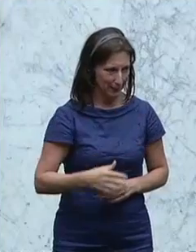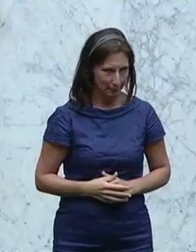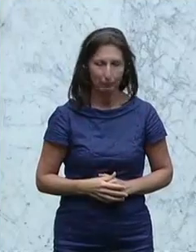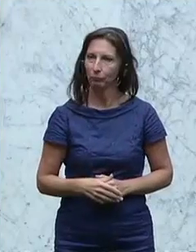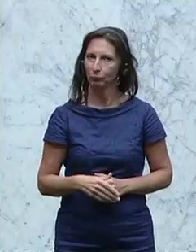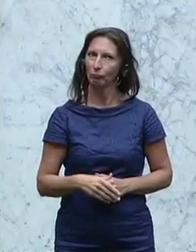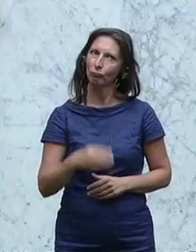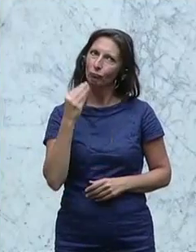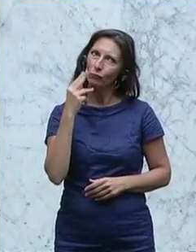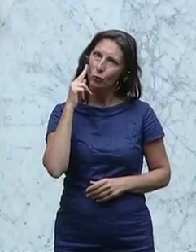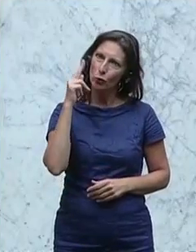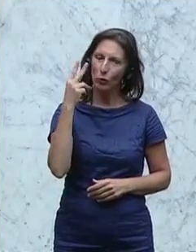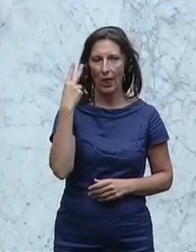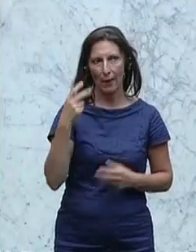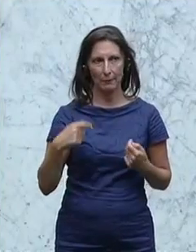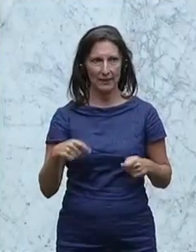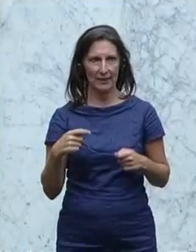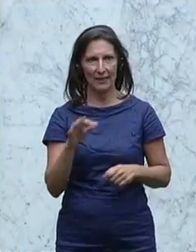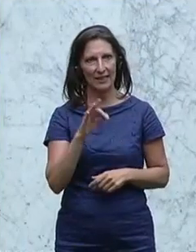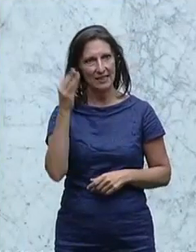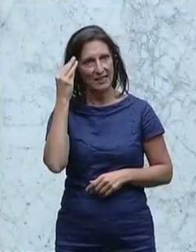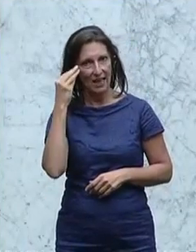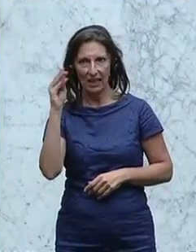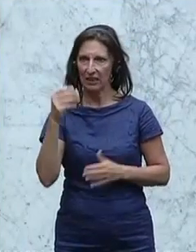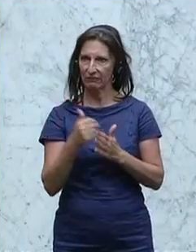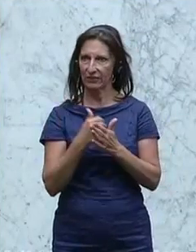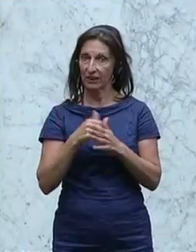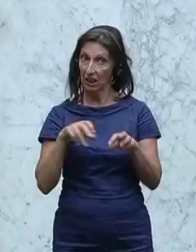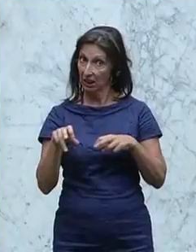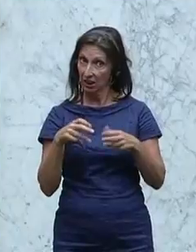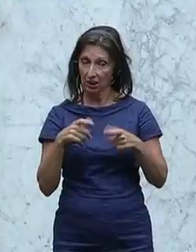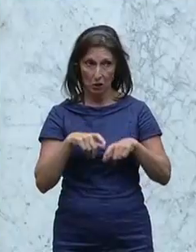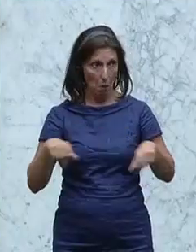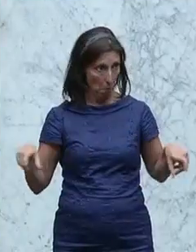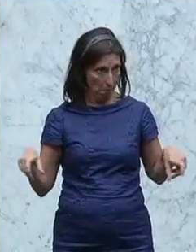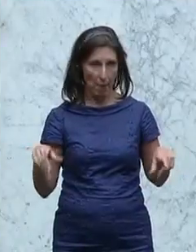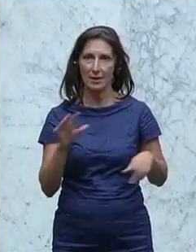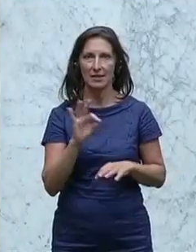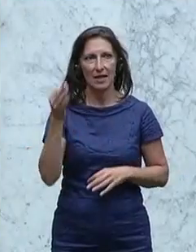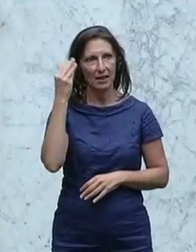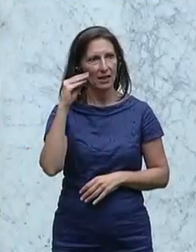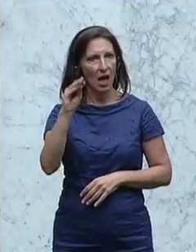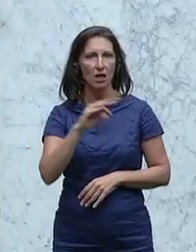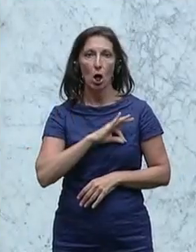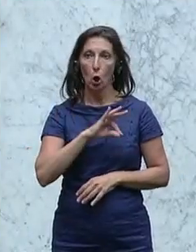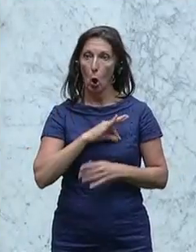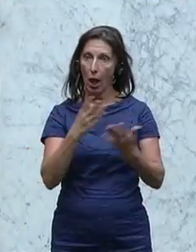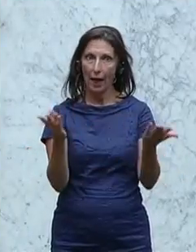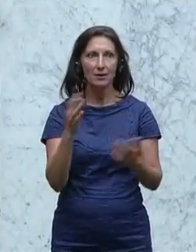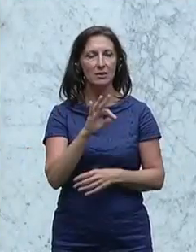Katrin Nachbauer von der ÖVP ist nun an Bord. Sehr geehrte Vertreter auf der Regierungsbank, geschätzte Kollegen im Hohen Haus und sehr geehrte